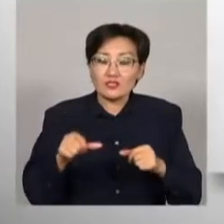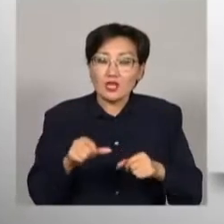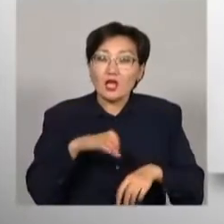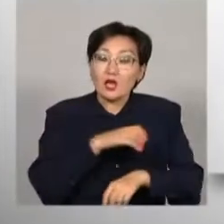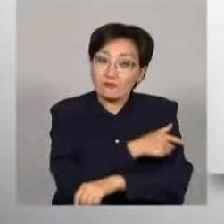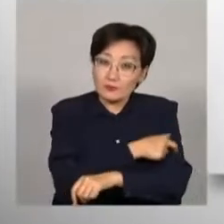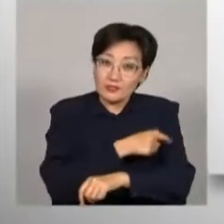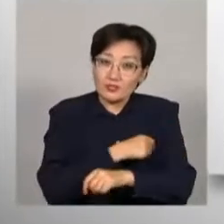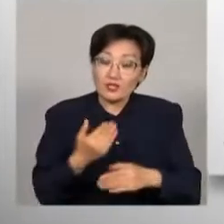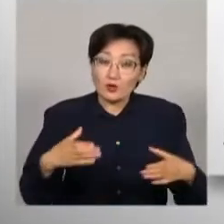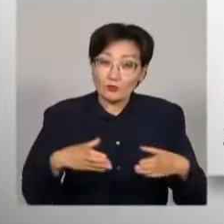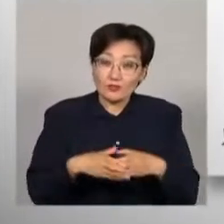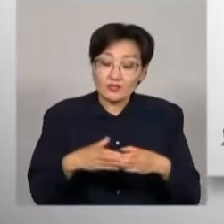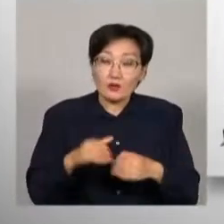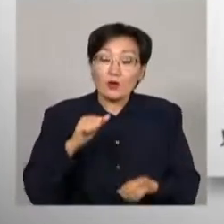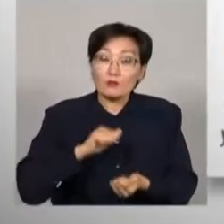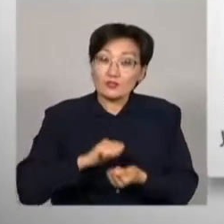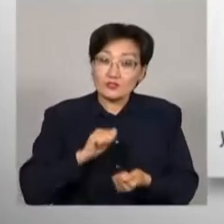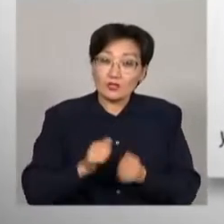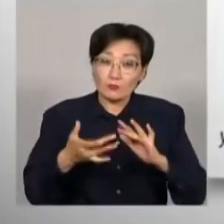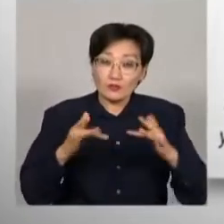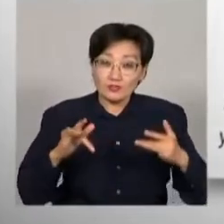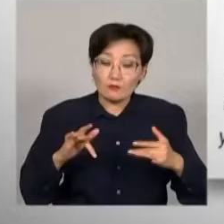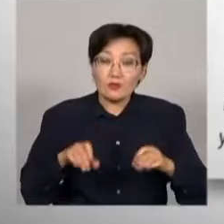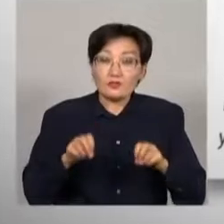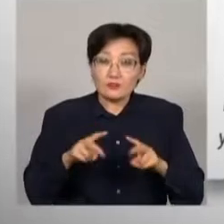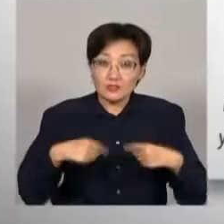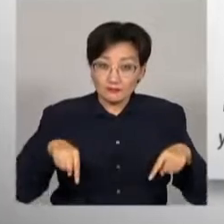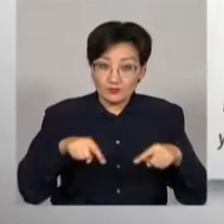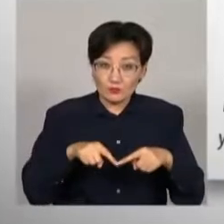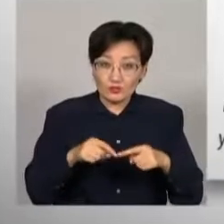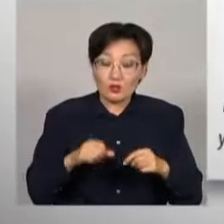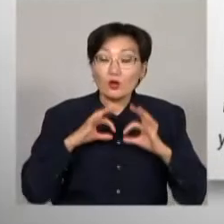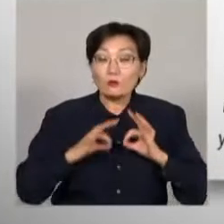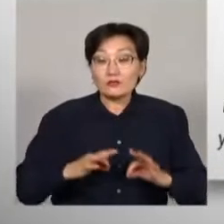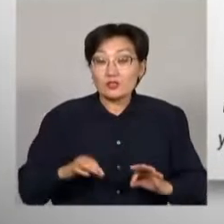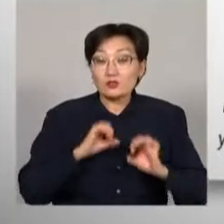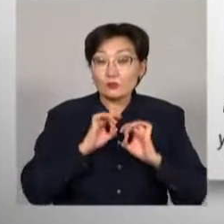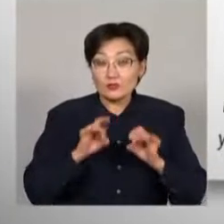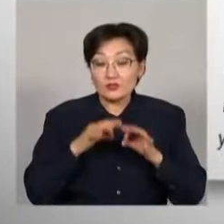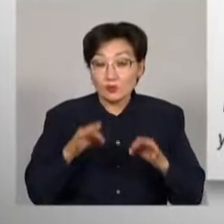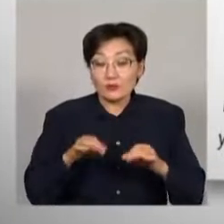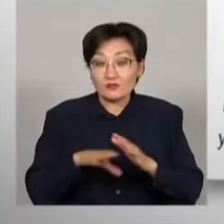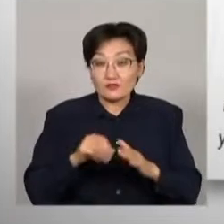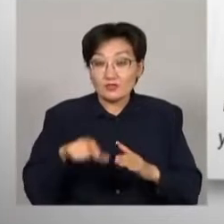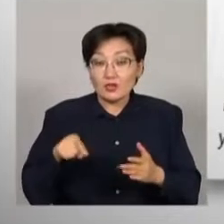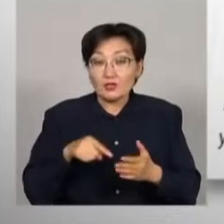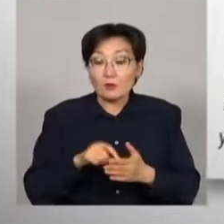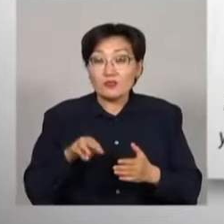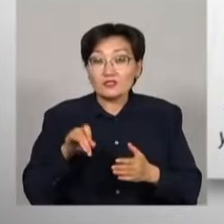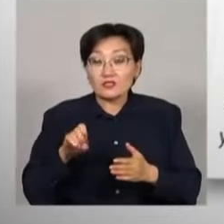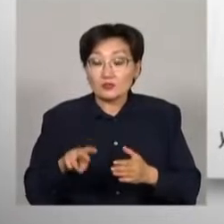группировки, говорится в пресс-релизе, опубликованном на сайте надзорного ведомства. В прокуратуре подтвердили, что депутата городского